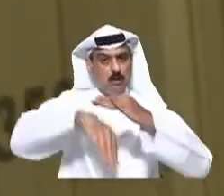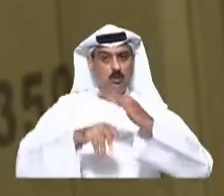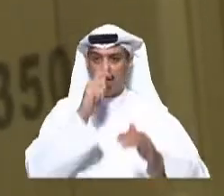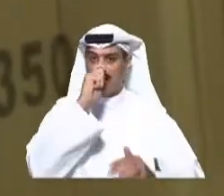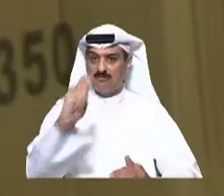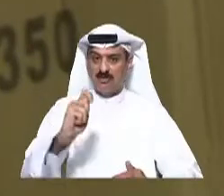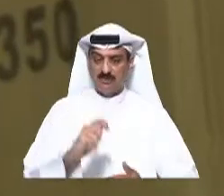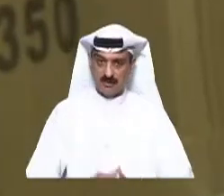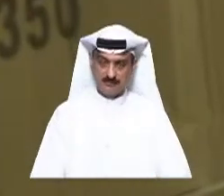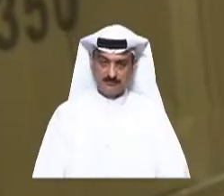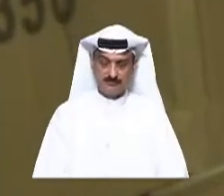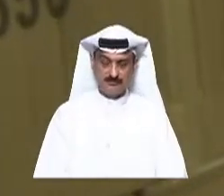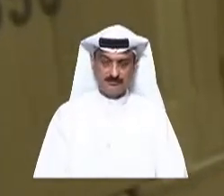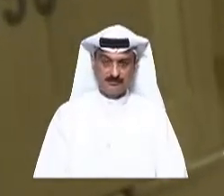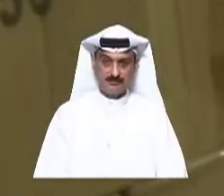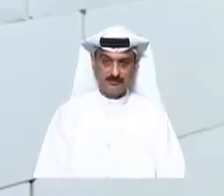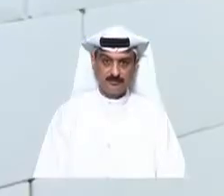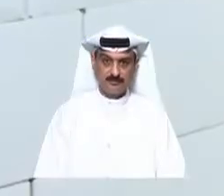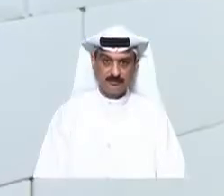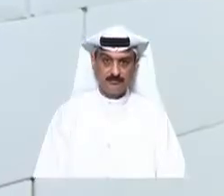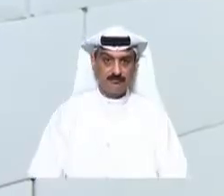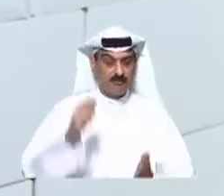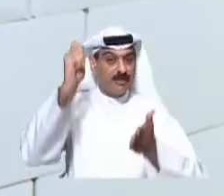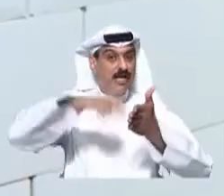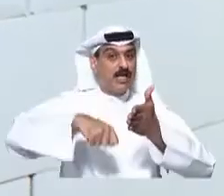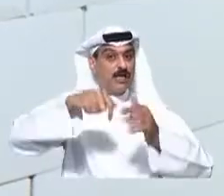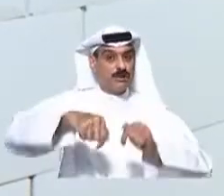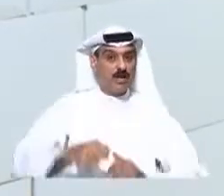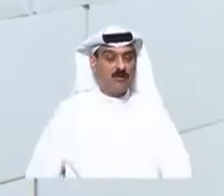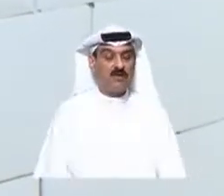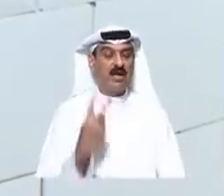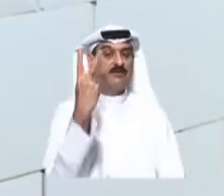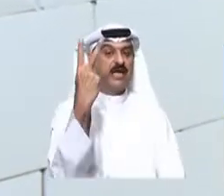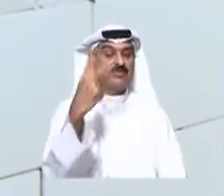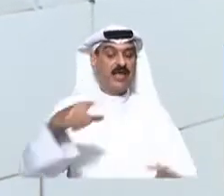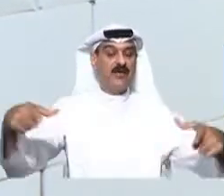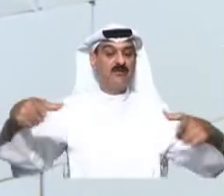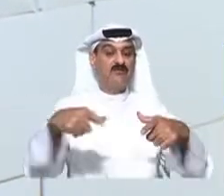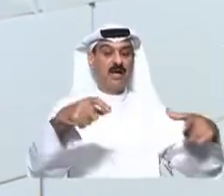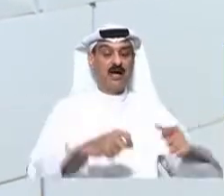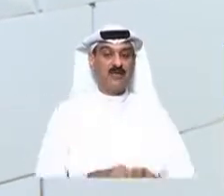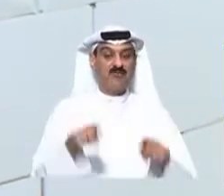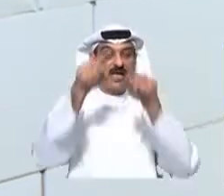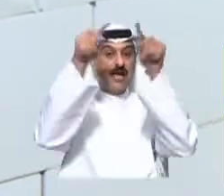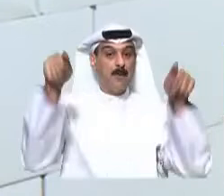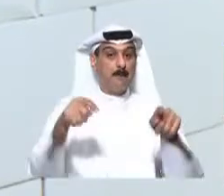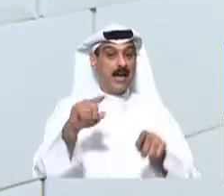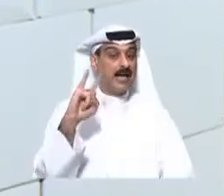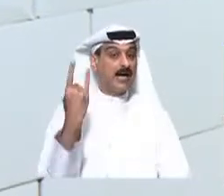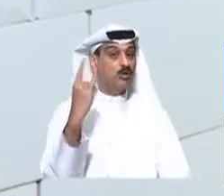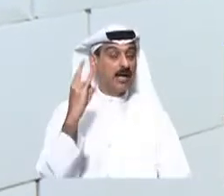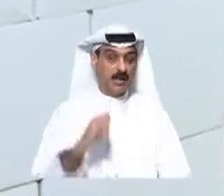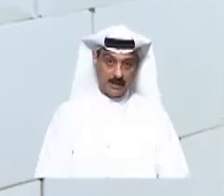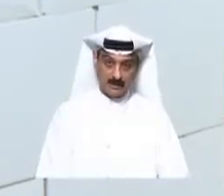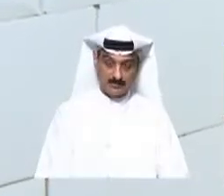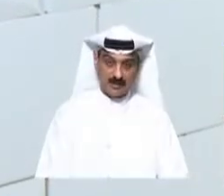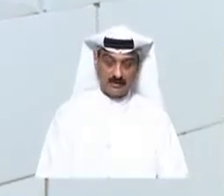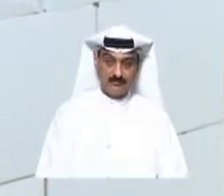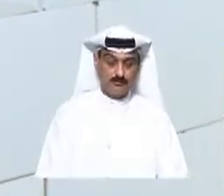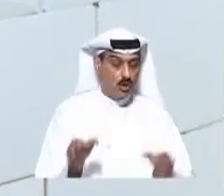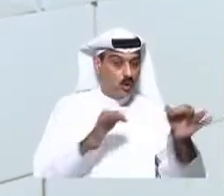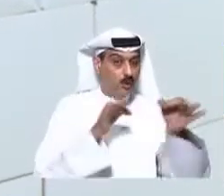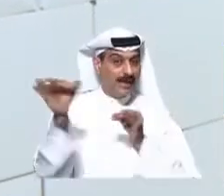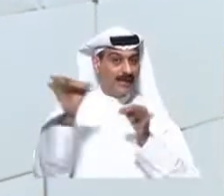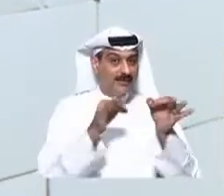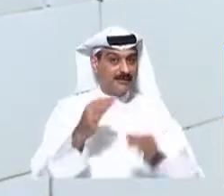المخالفة. طبعا احنا الاجراء عندنا قاعد نطلع ادارتين، اداره المحلات والاعلانات واداره الشؤون الهندسيه.